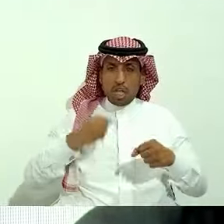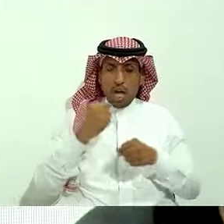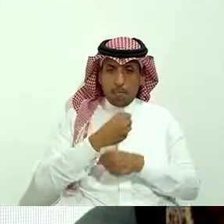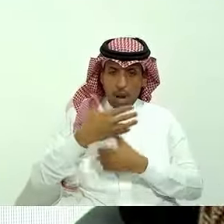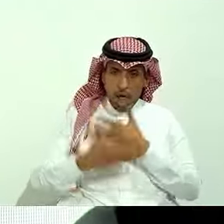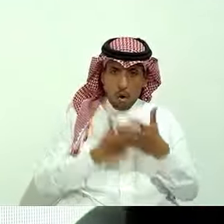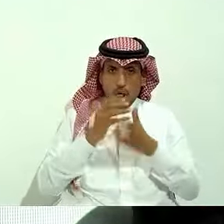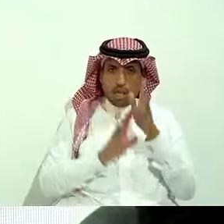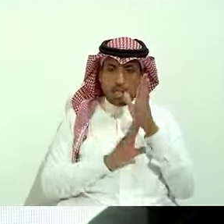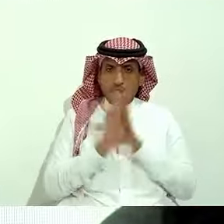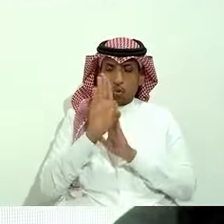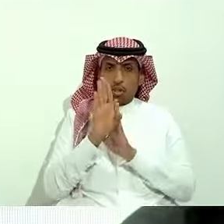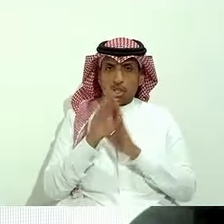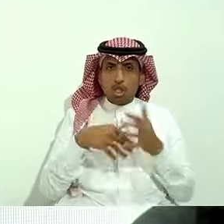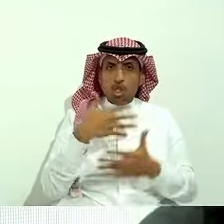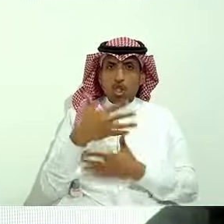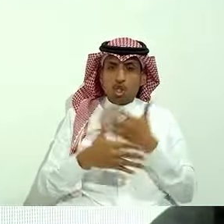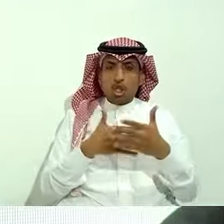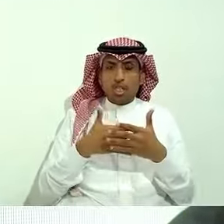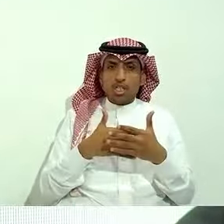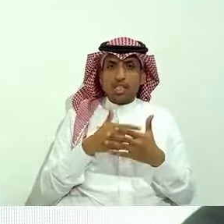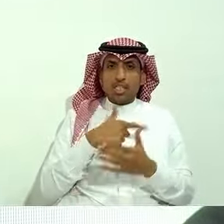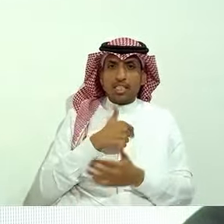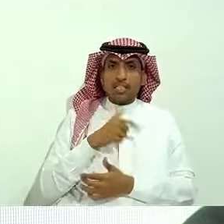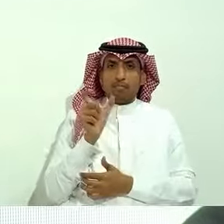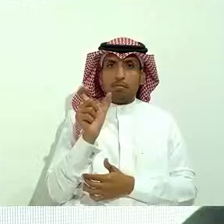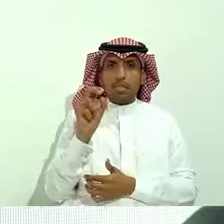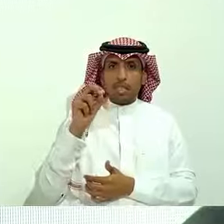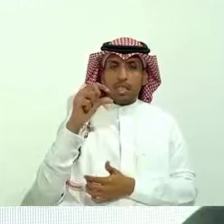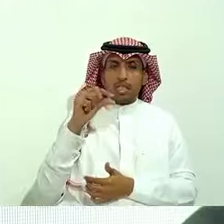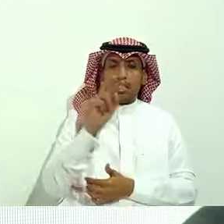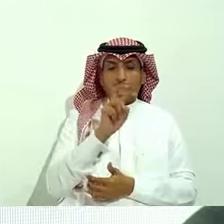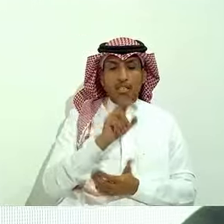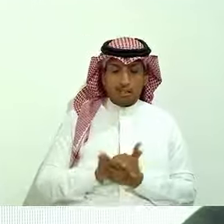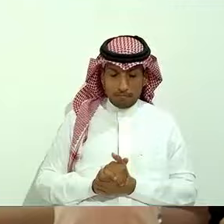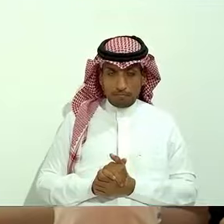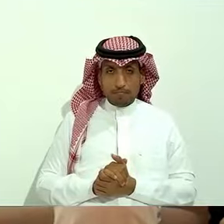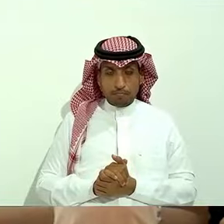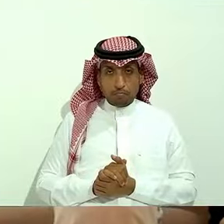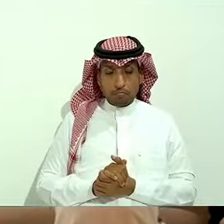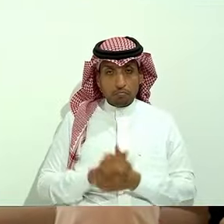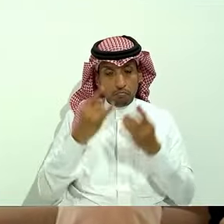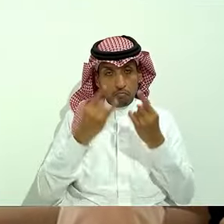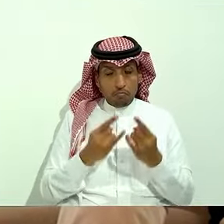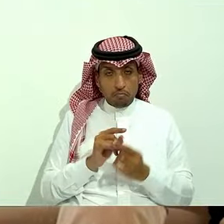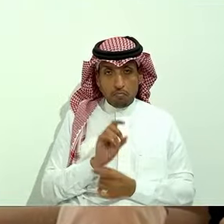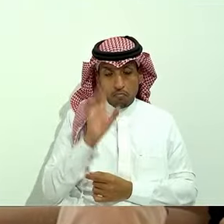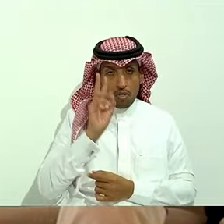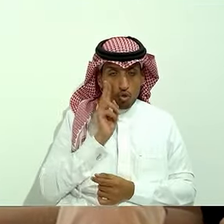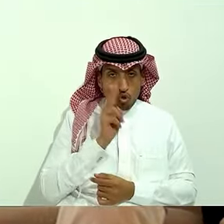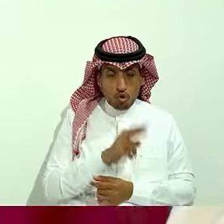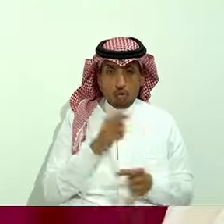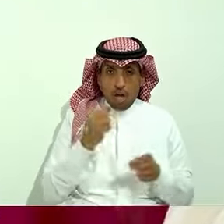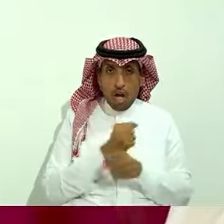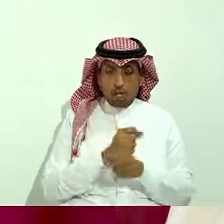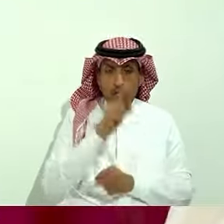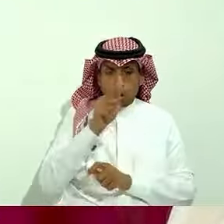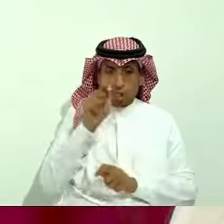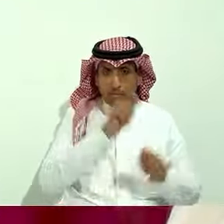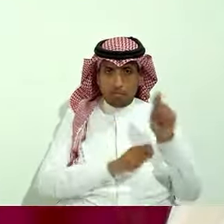تطوير لحرفة التلي أو النقدة. صراحة جدا جميل، يعني أتمنى نشوف هالشيء وأتمنى نطلع